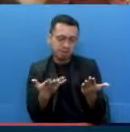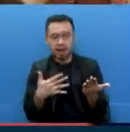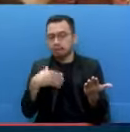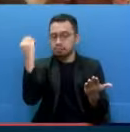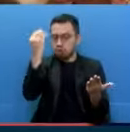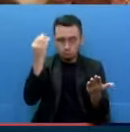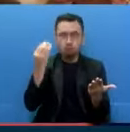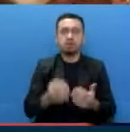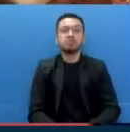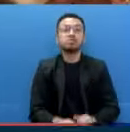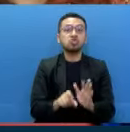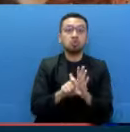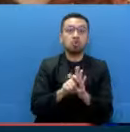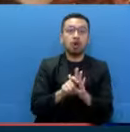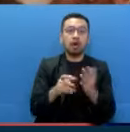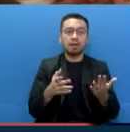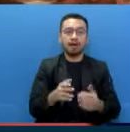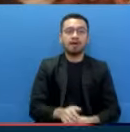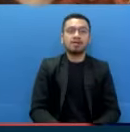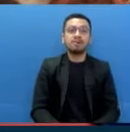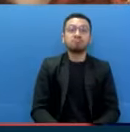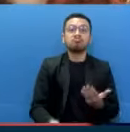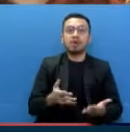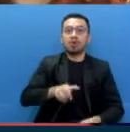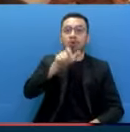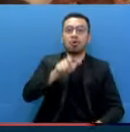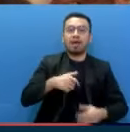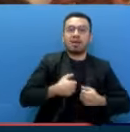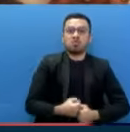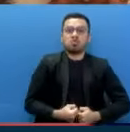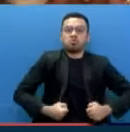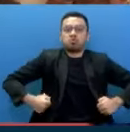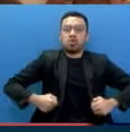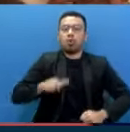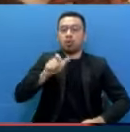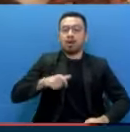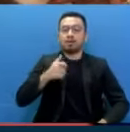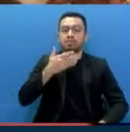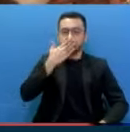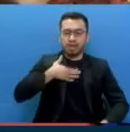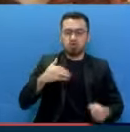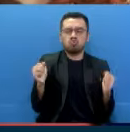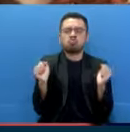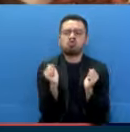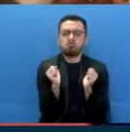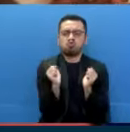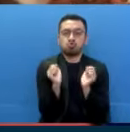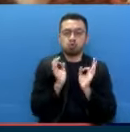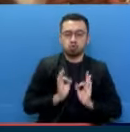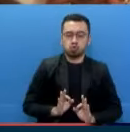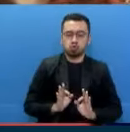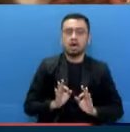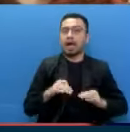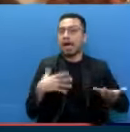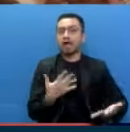debat sebagai contoh misalnya bagi orang-orang dengan badan gemuk dengan badan kurus yang kemudian lalu punya apa punya